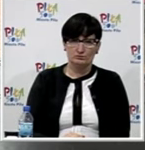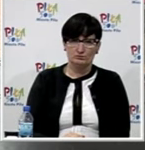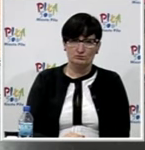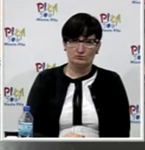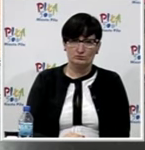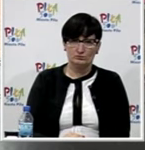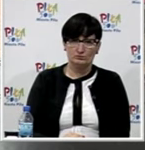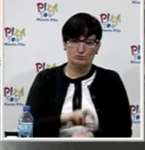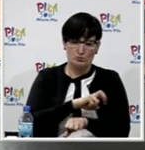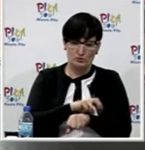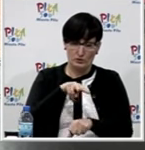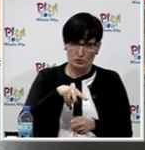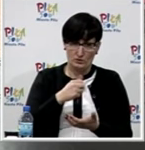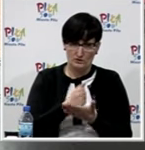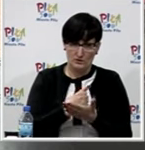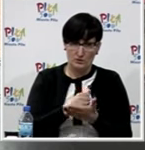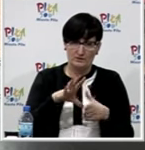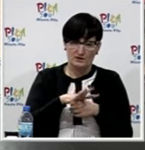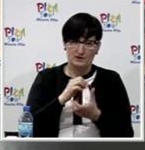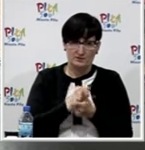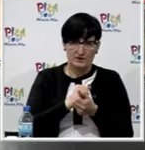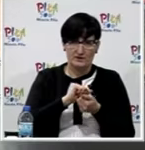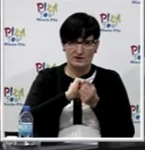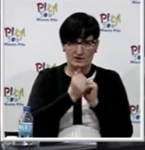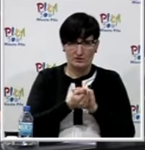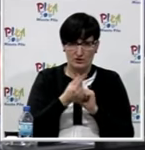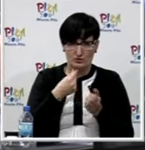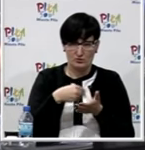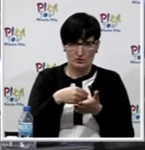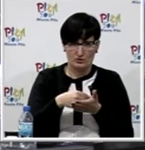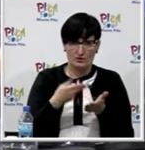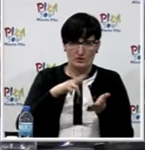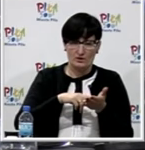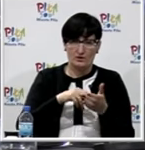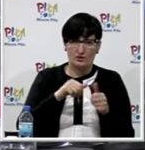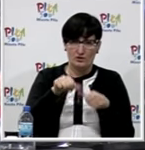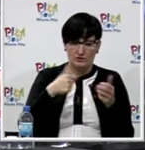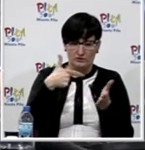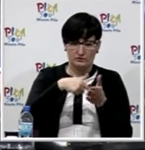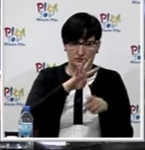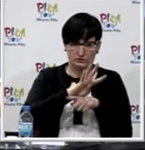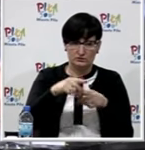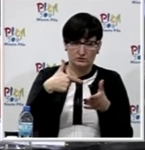Projekt uchwały w sprawie zmiany wieloletniej prognozy finansowej na lata